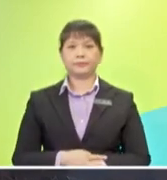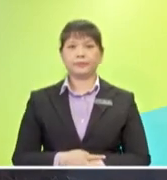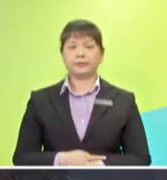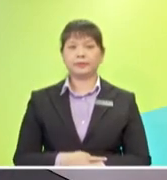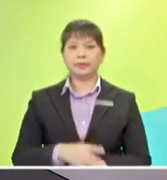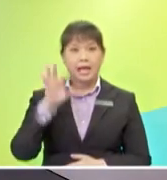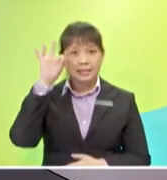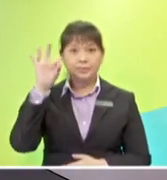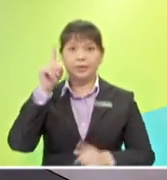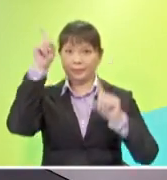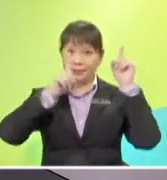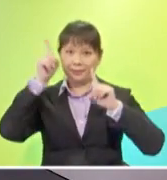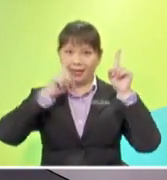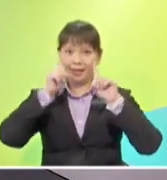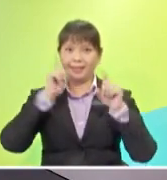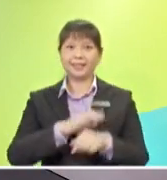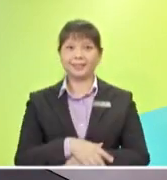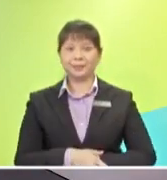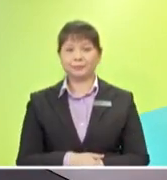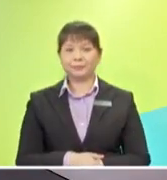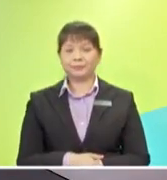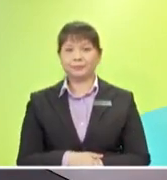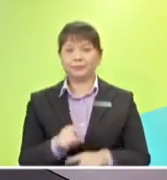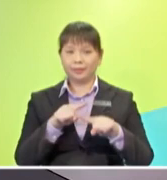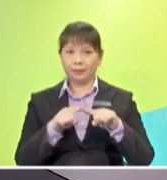9 Bintang 9 Bintang